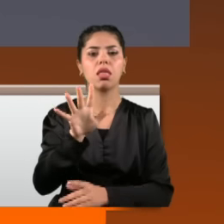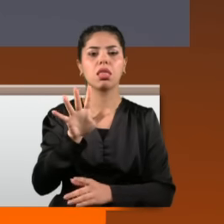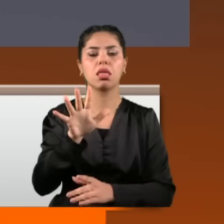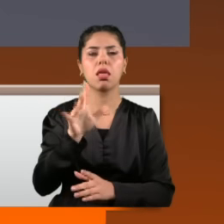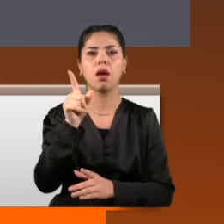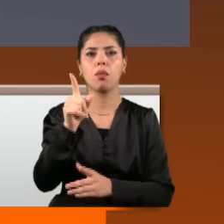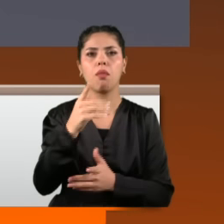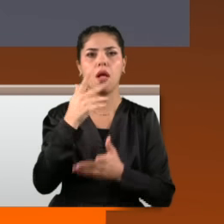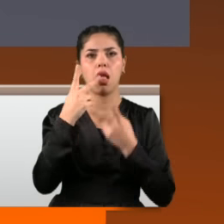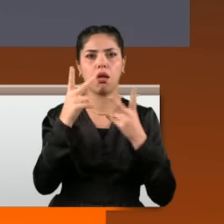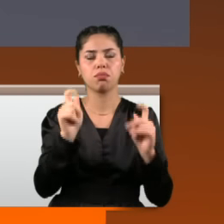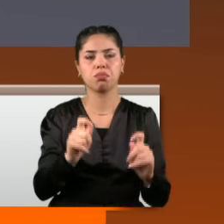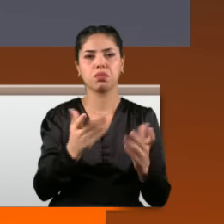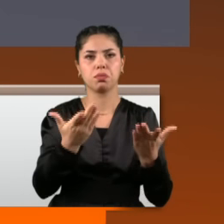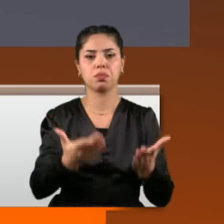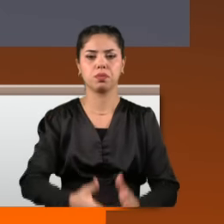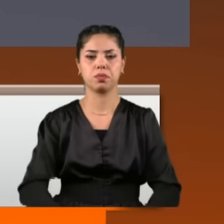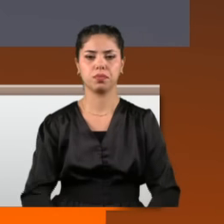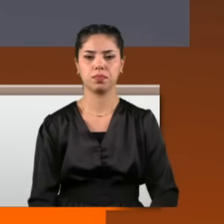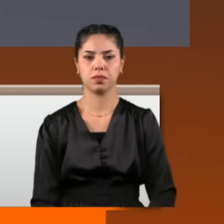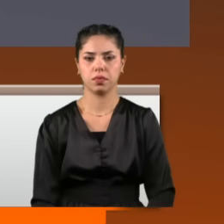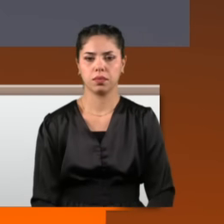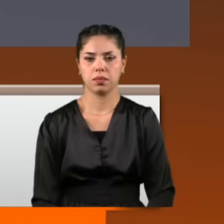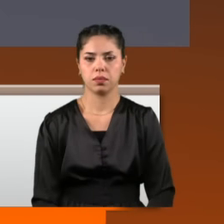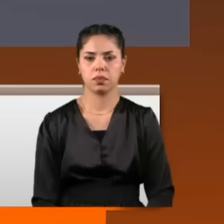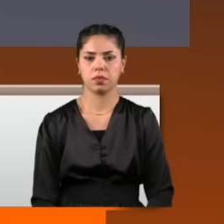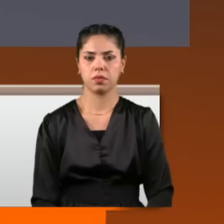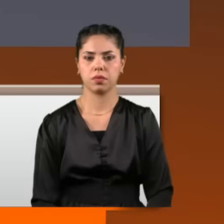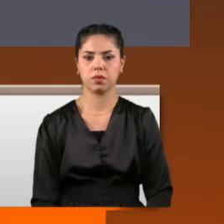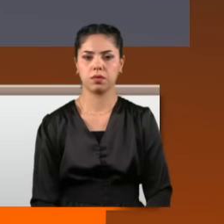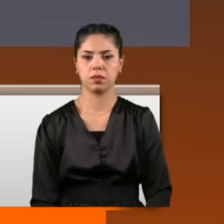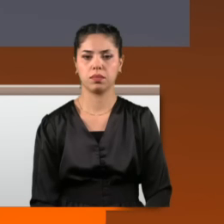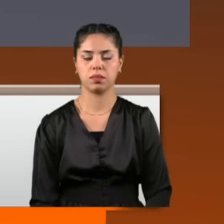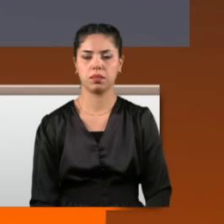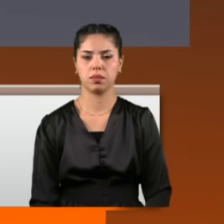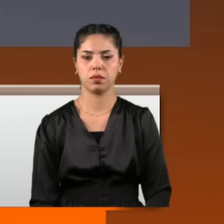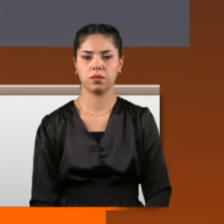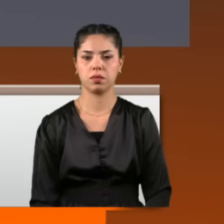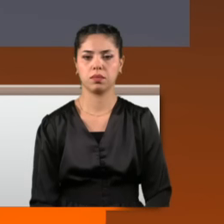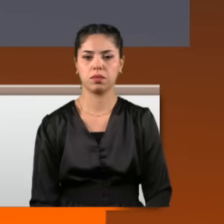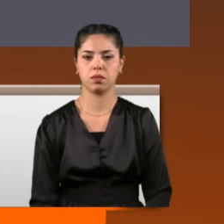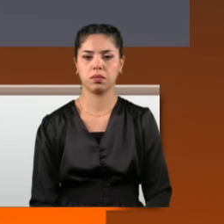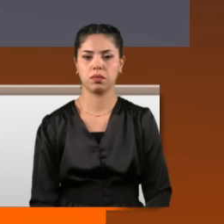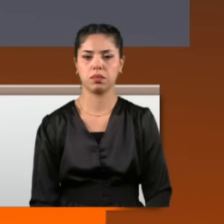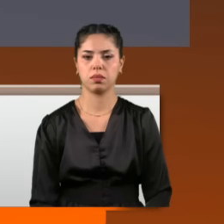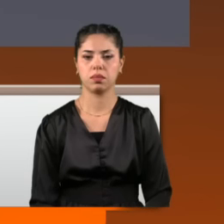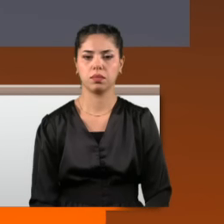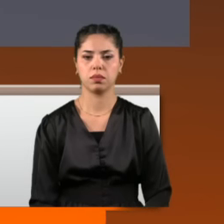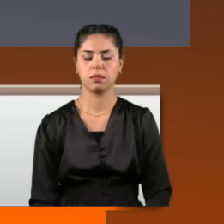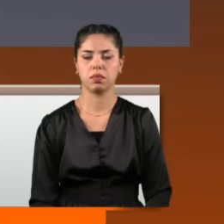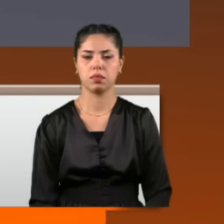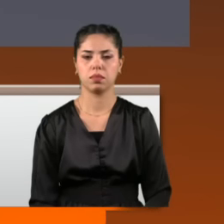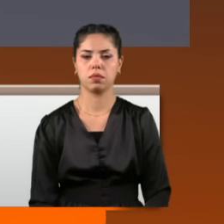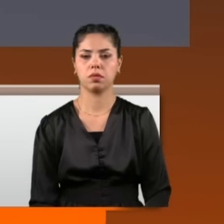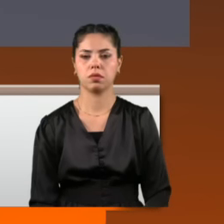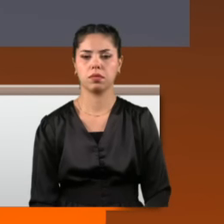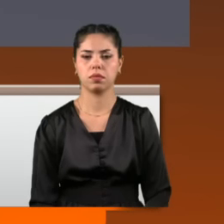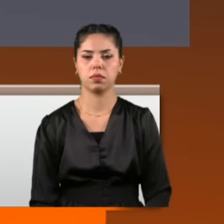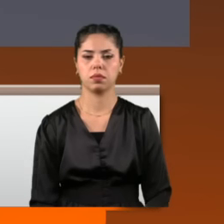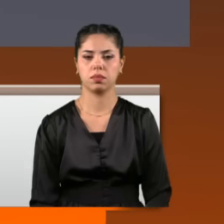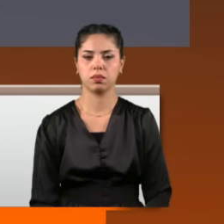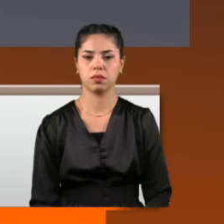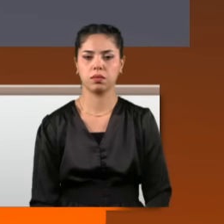Çete üyeleri parayı vermezseniz kimse sizler mezarlığını defnederiz, mezarını bile bulamazsınız demiş. Ailede ödeme yapmış, ben de Hakan